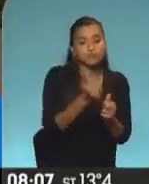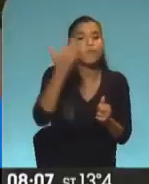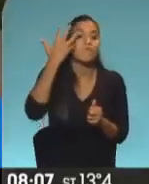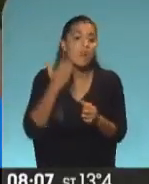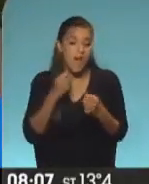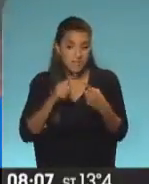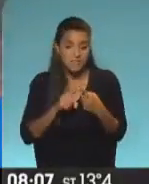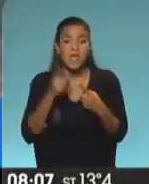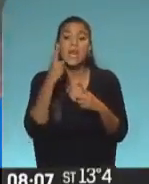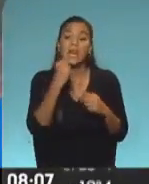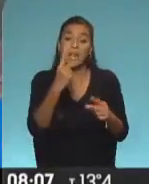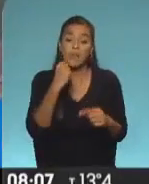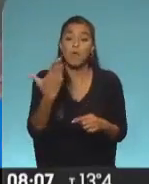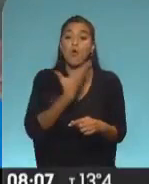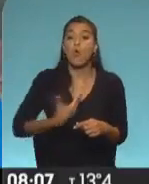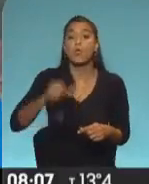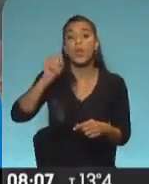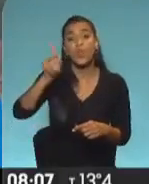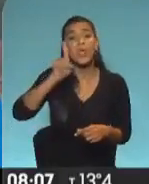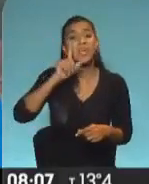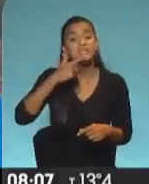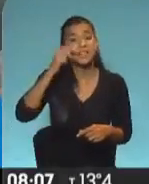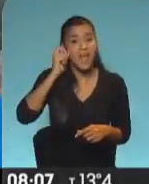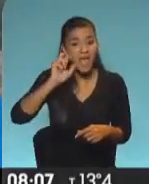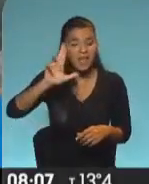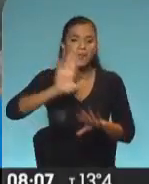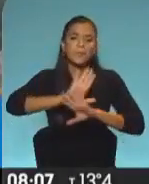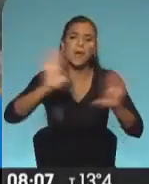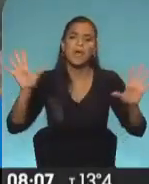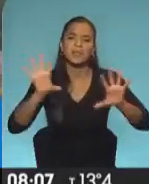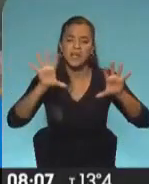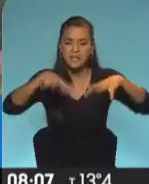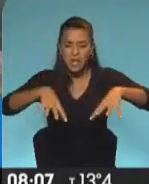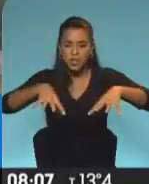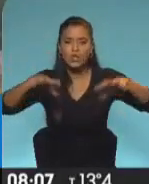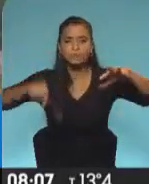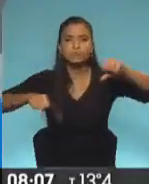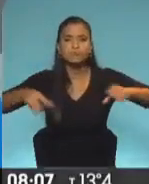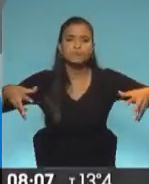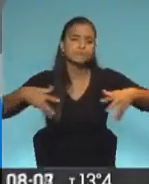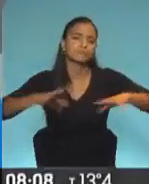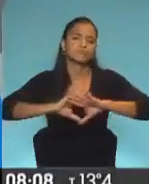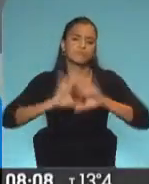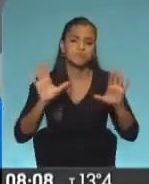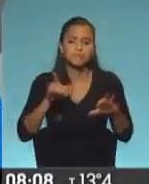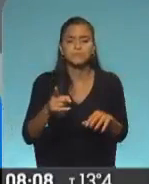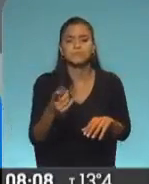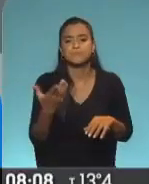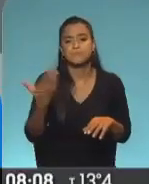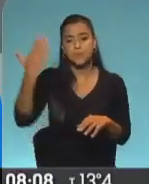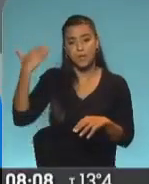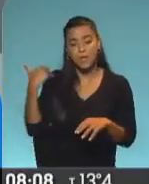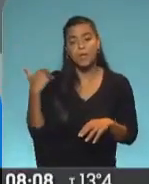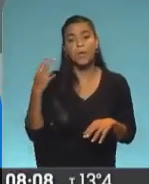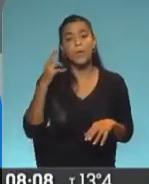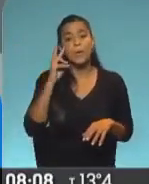Francia, que le reclamó al gobierno israelí que desista de la anexión de territorios ocupados. Nous avons